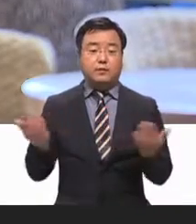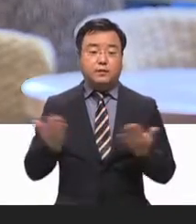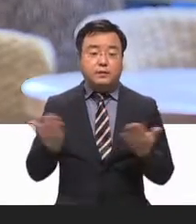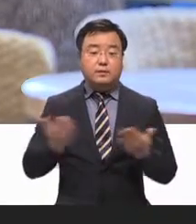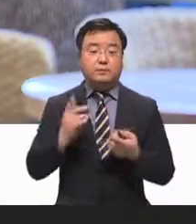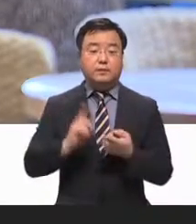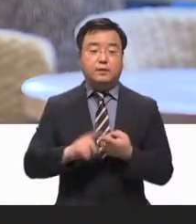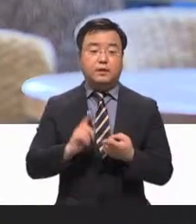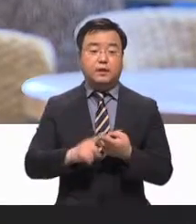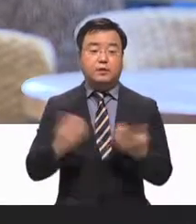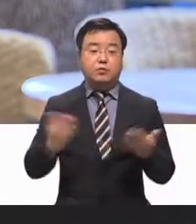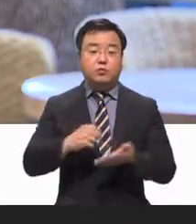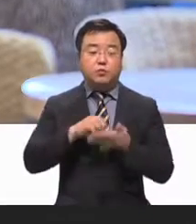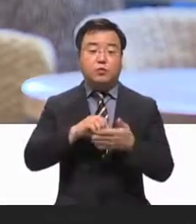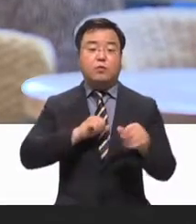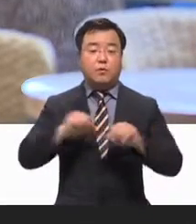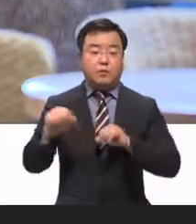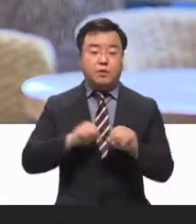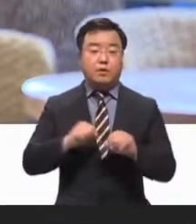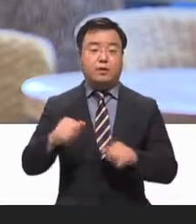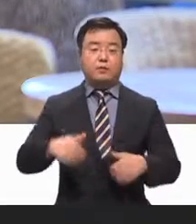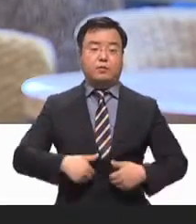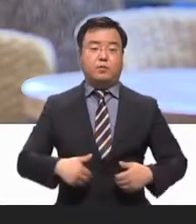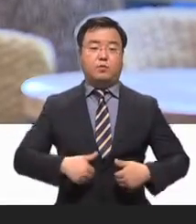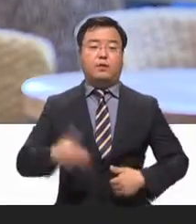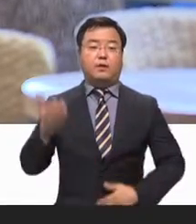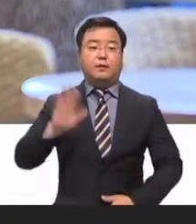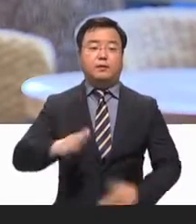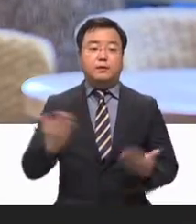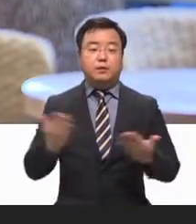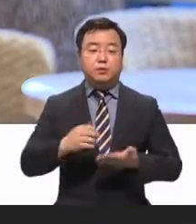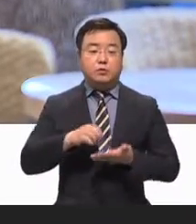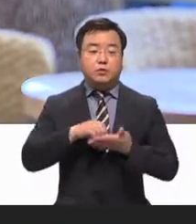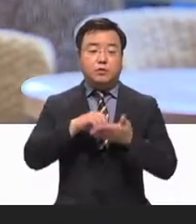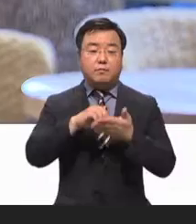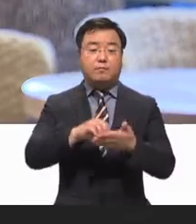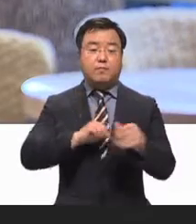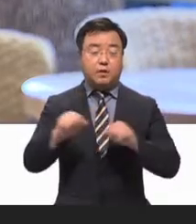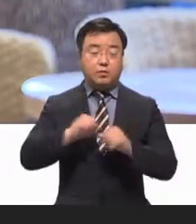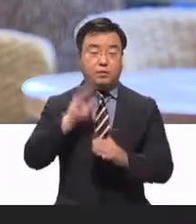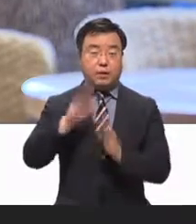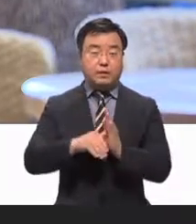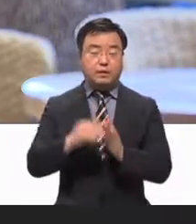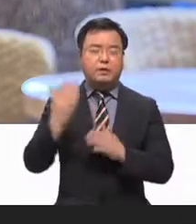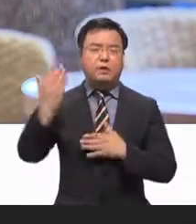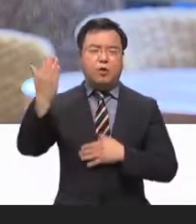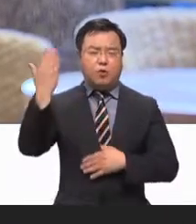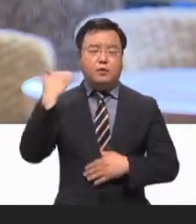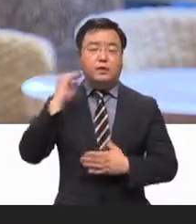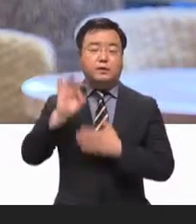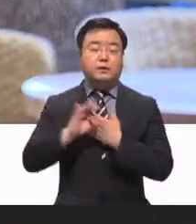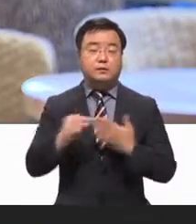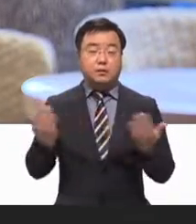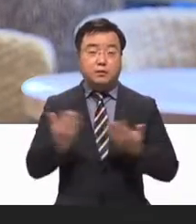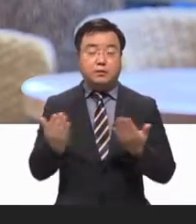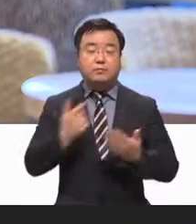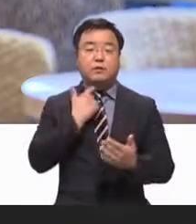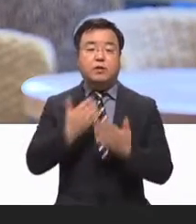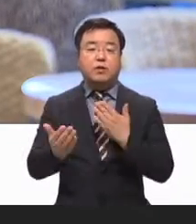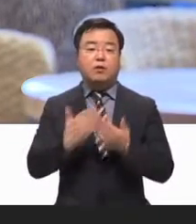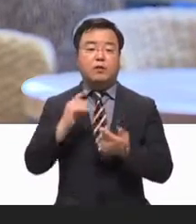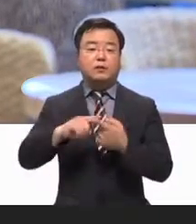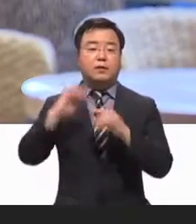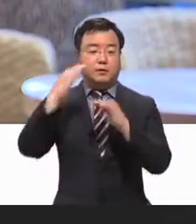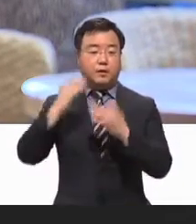첫 활동을 해야 되는데 # 활동을 할 때 음 이제 전에 인턴십을 했던 그 내용을